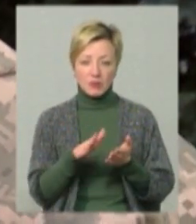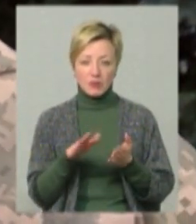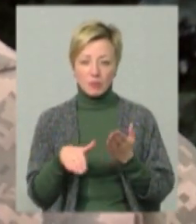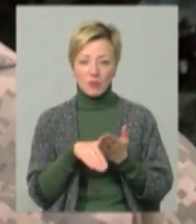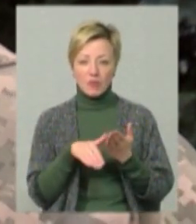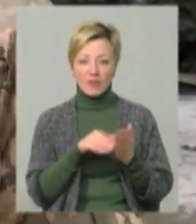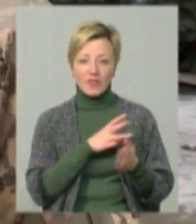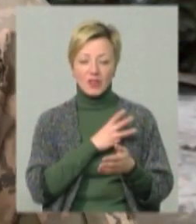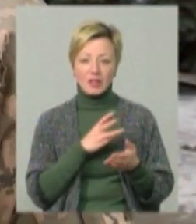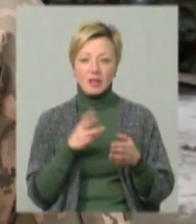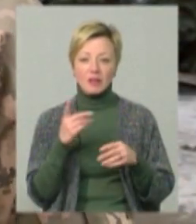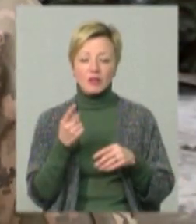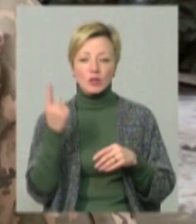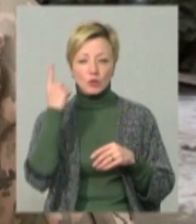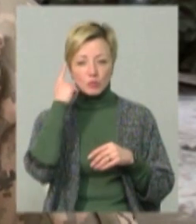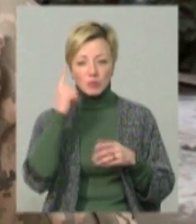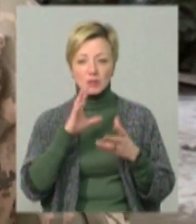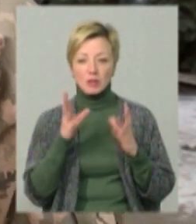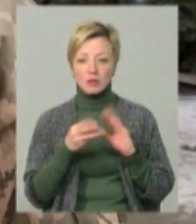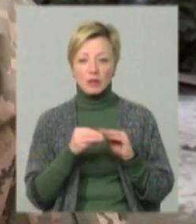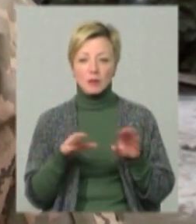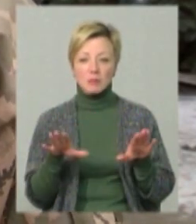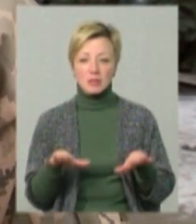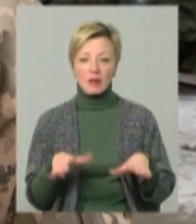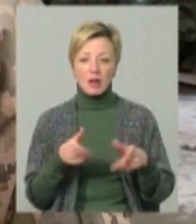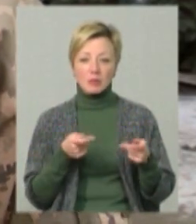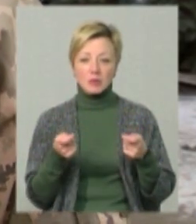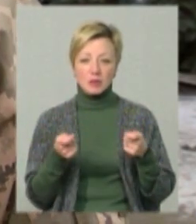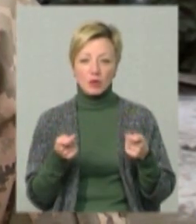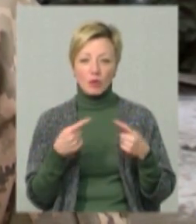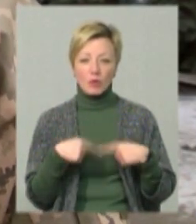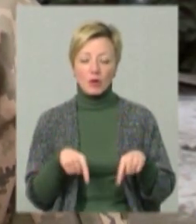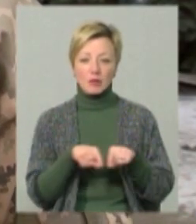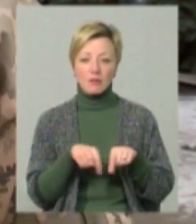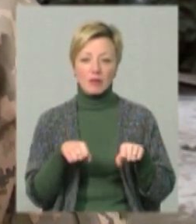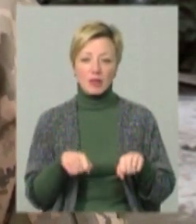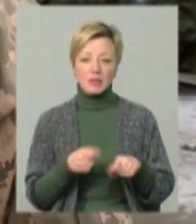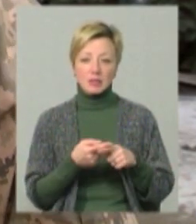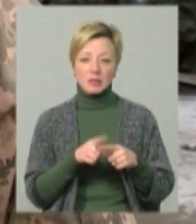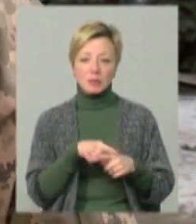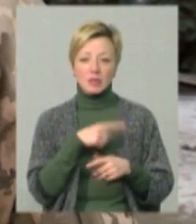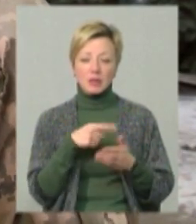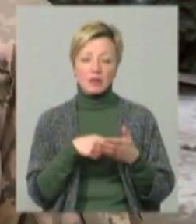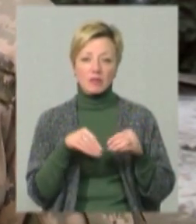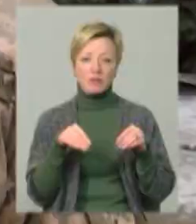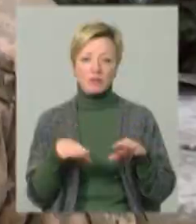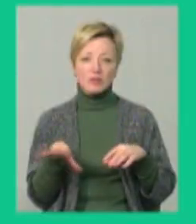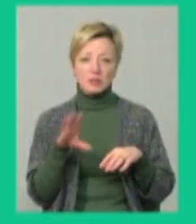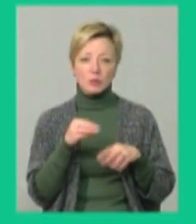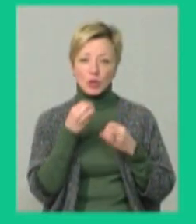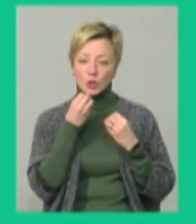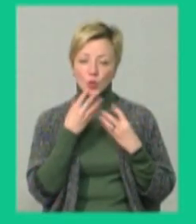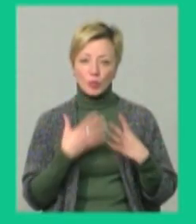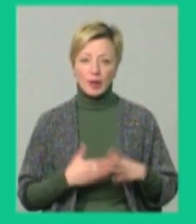від допомоги волонтерів. Я думаю, що загалом з місцевою адміністрацією, з органами влади, ми це питання вирішимо і все буде у нас добре.